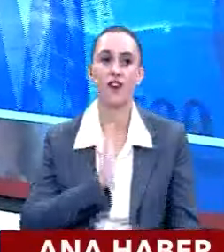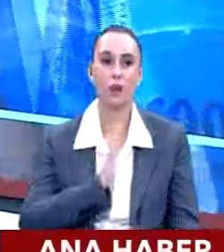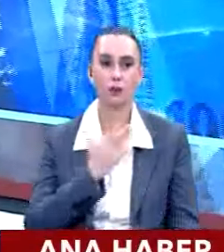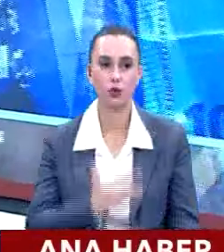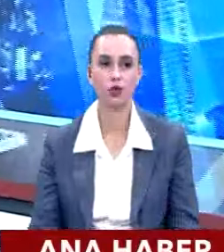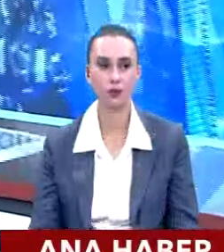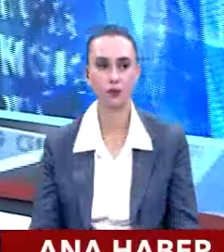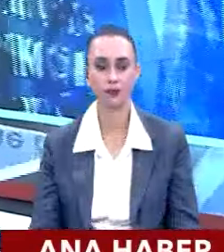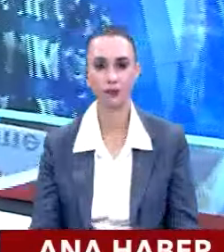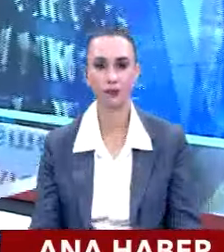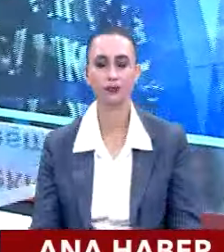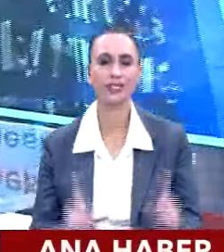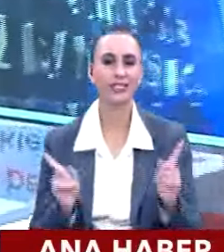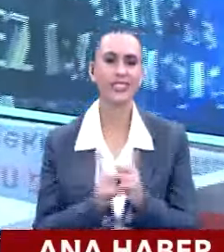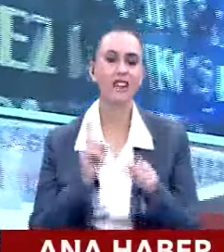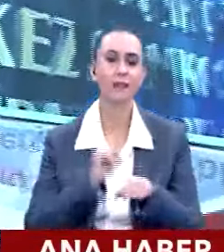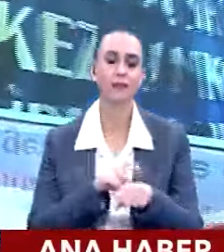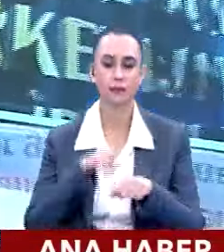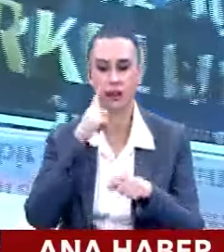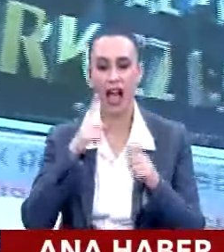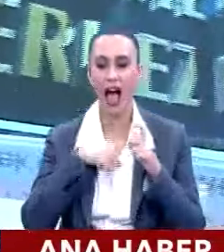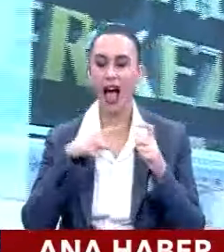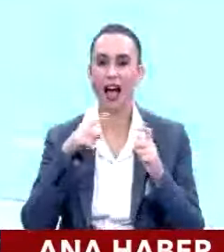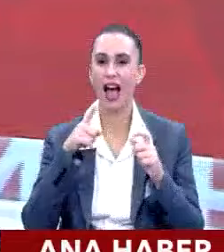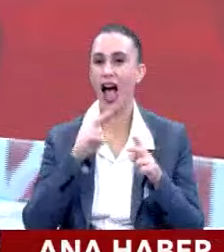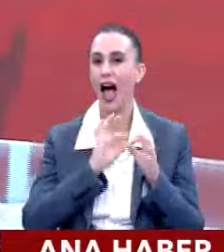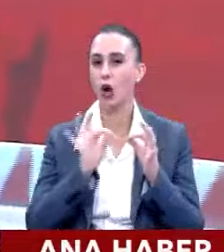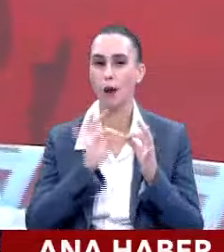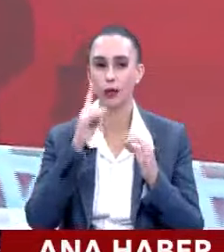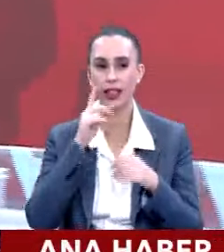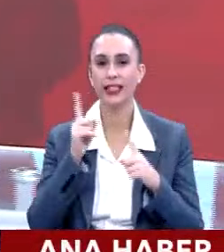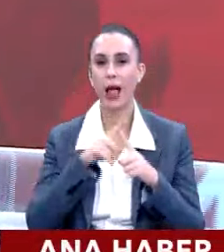itibariyle ama en kısa vadede ekonomi takviminde Temmuz ayında da